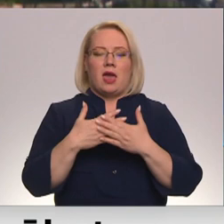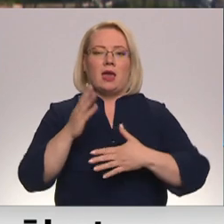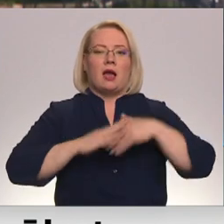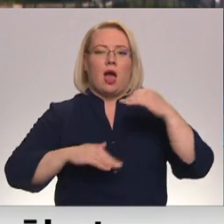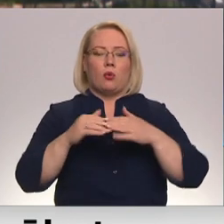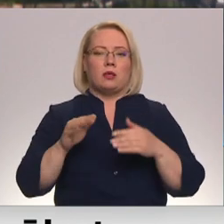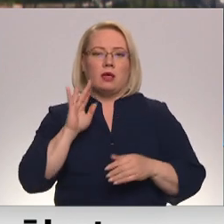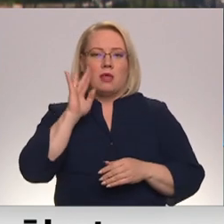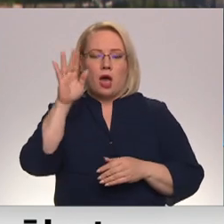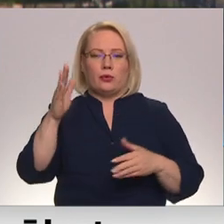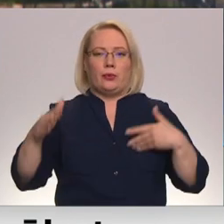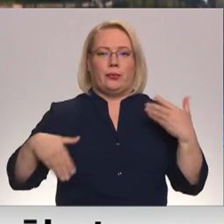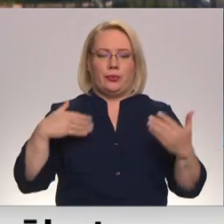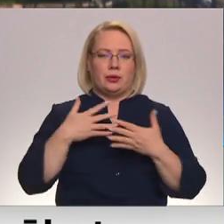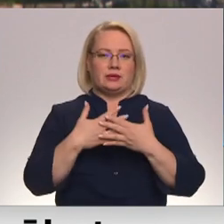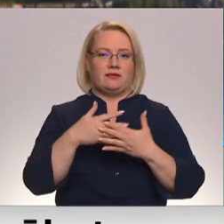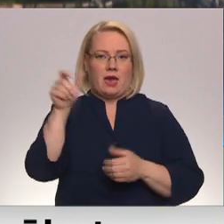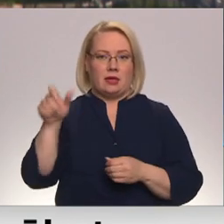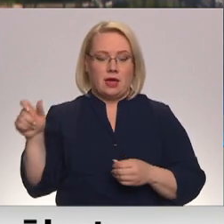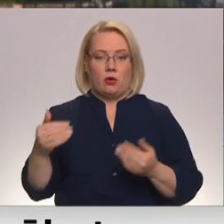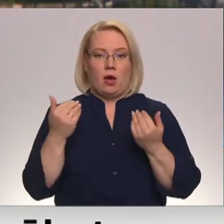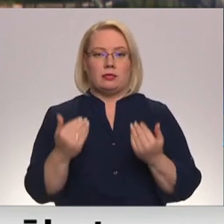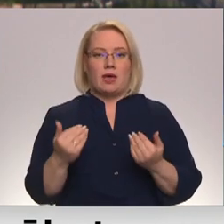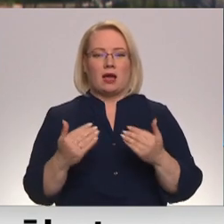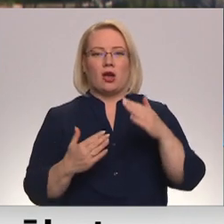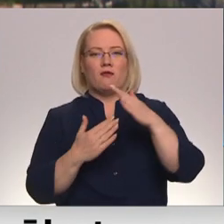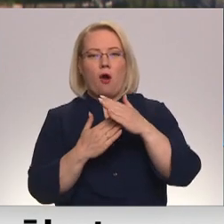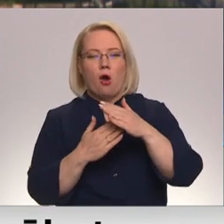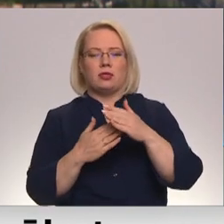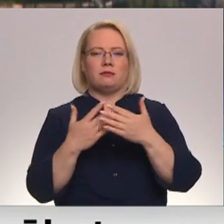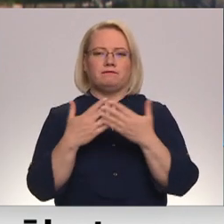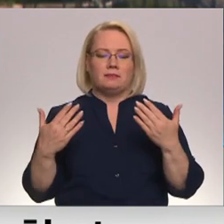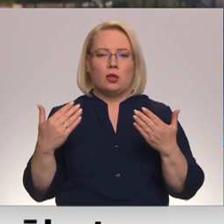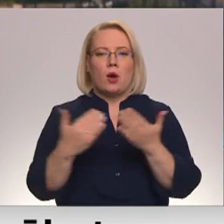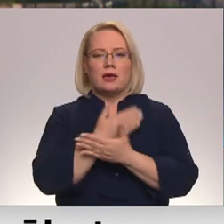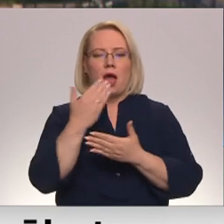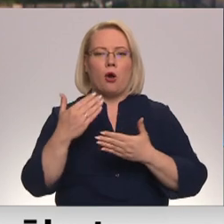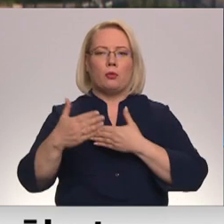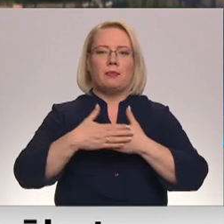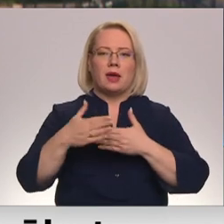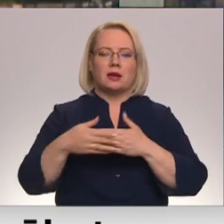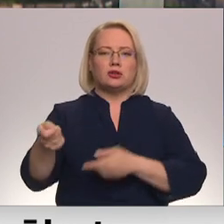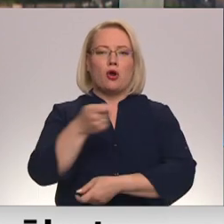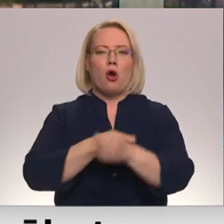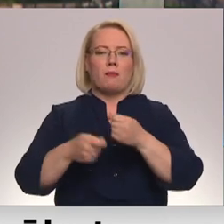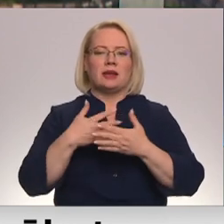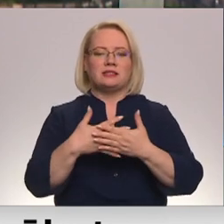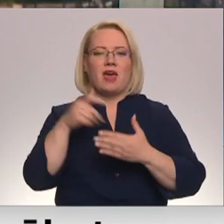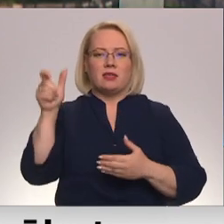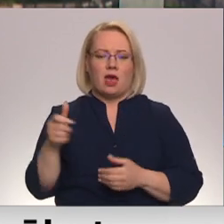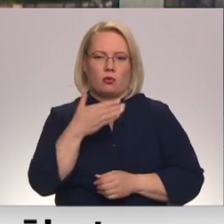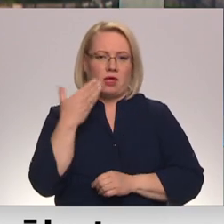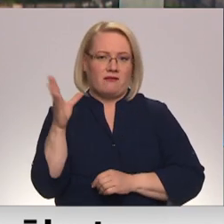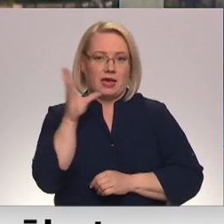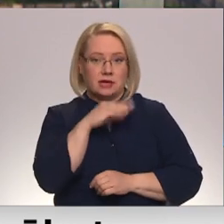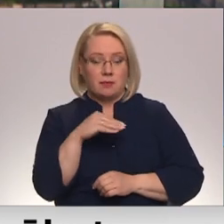nākotne ļoti uztrauc pašus zvejniekus. Pie pašreizējās kvotas un limitiem no jauna kļūt par piekrastes komerces zvejnieku esot gandrīz neiespējami.